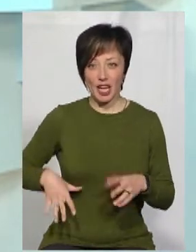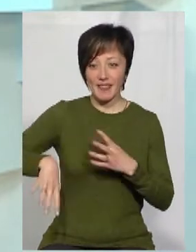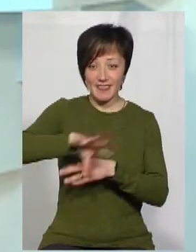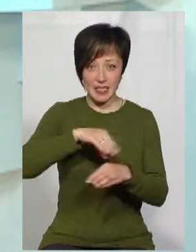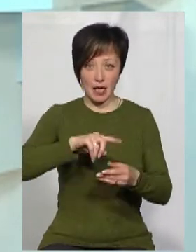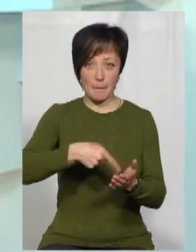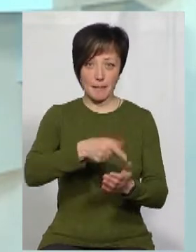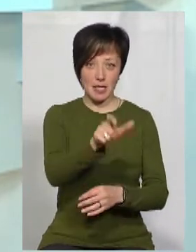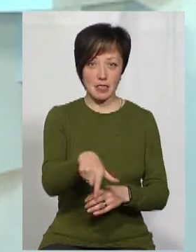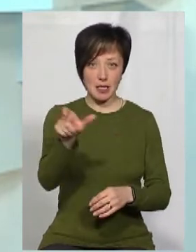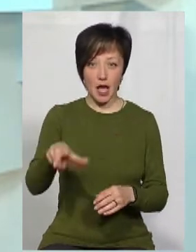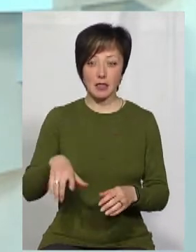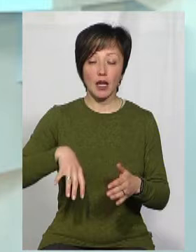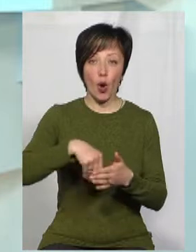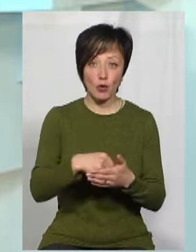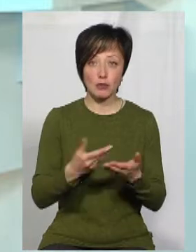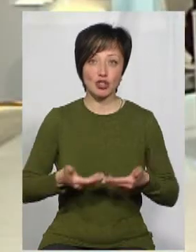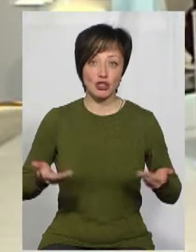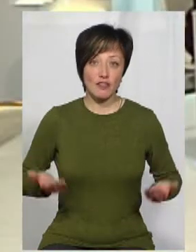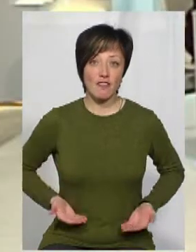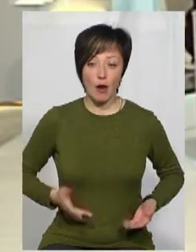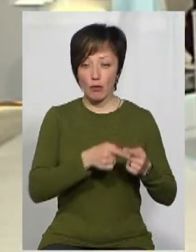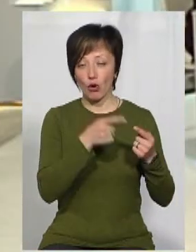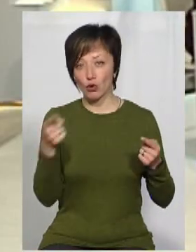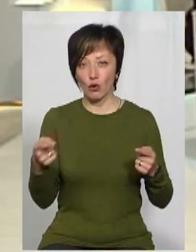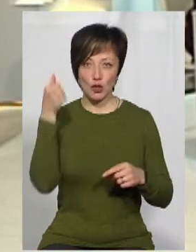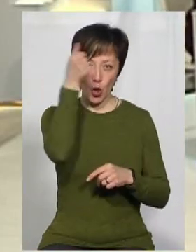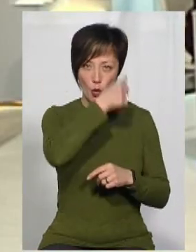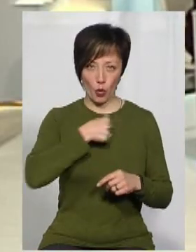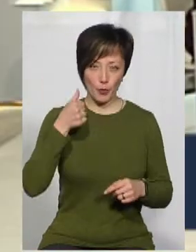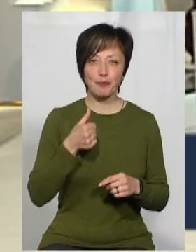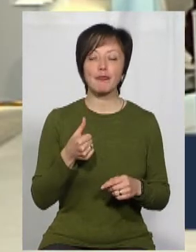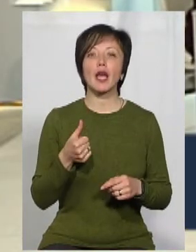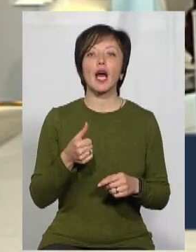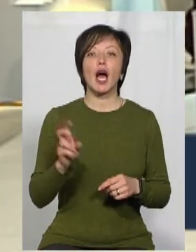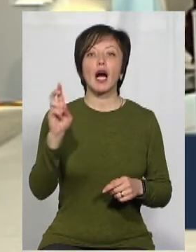усіх наших містян, за рахунок якої ми живемо впродовж року. І